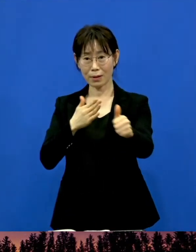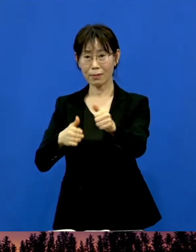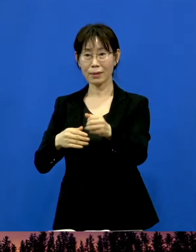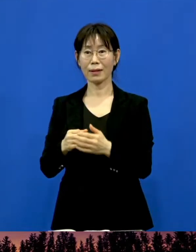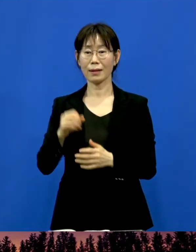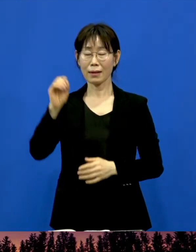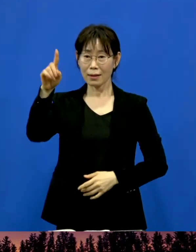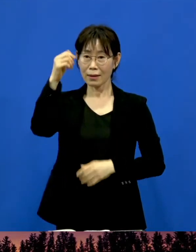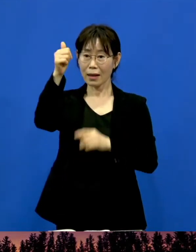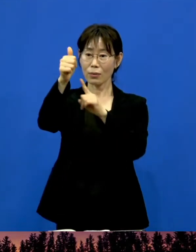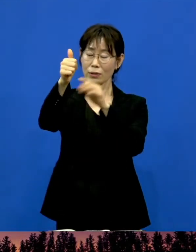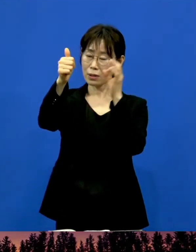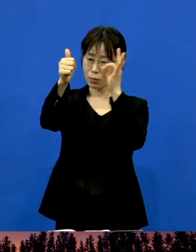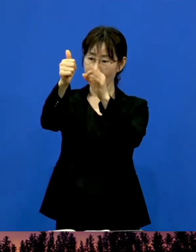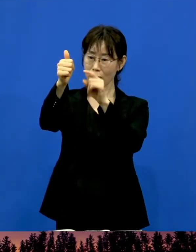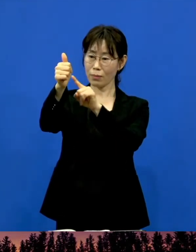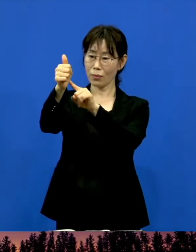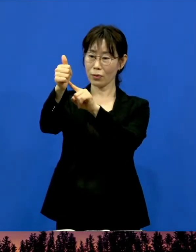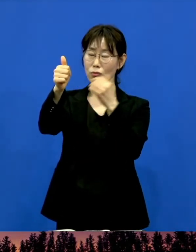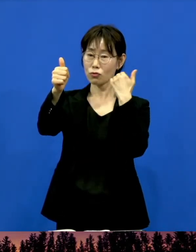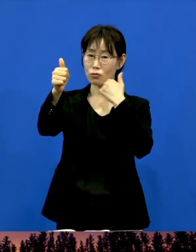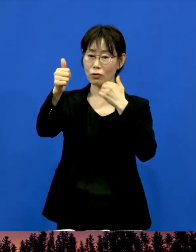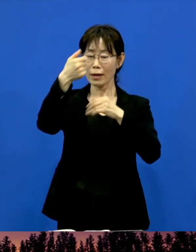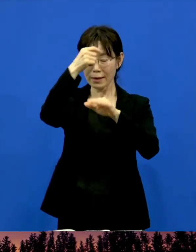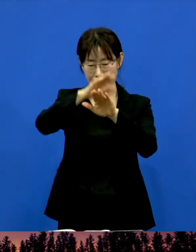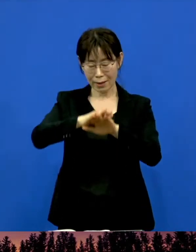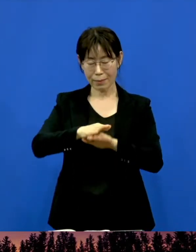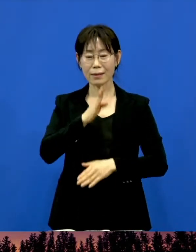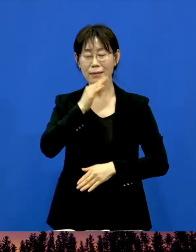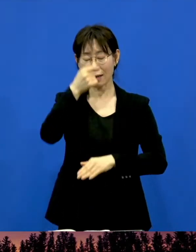다윗은 예배자잖아요, 여러분.